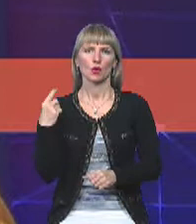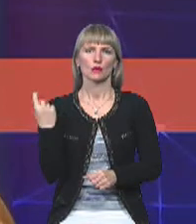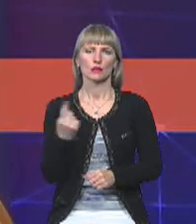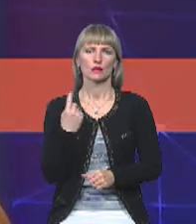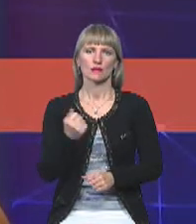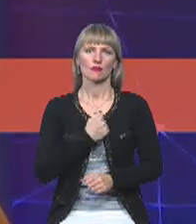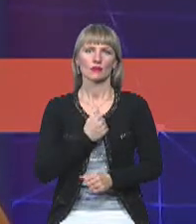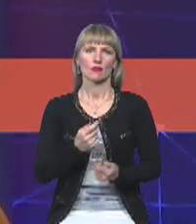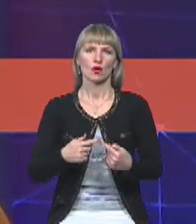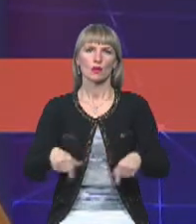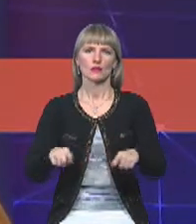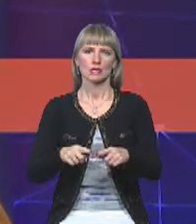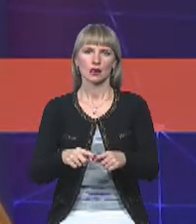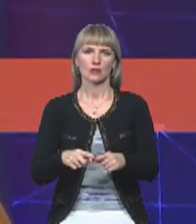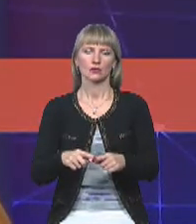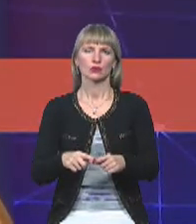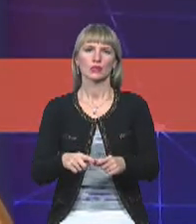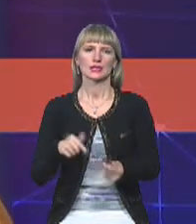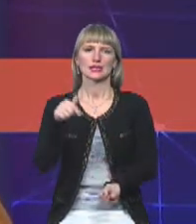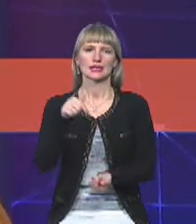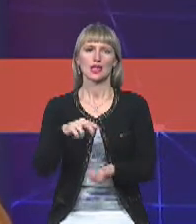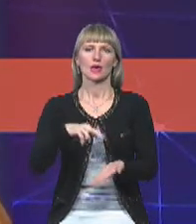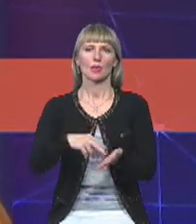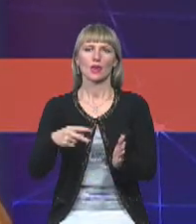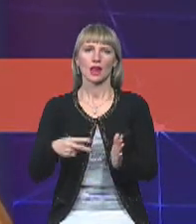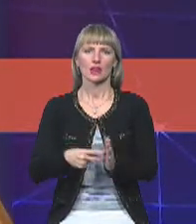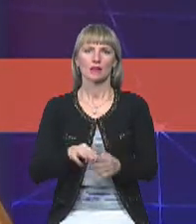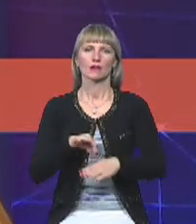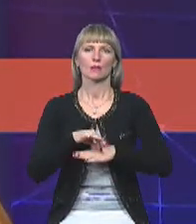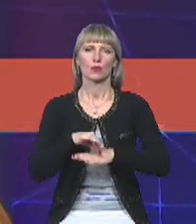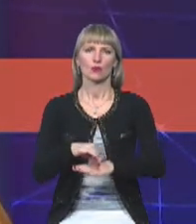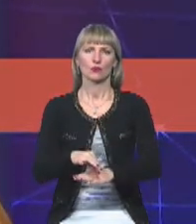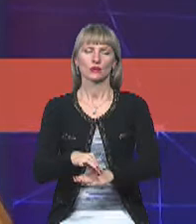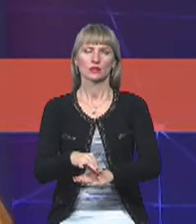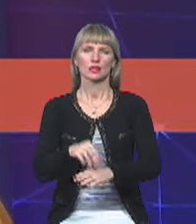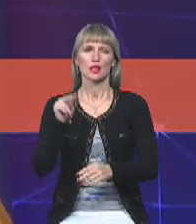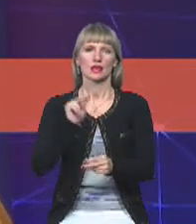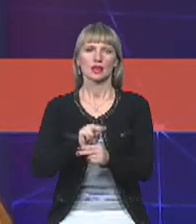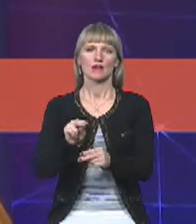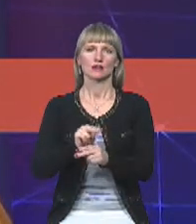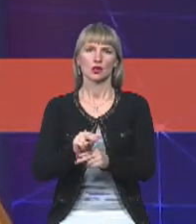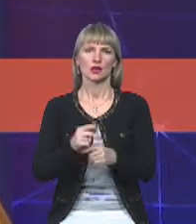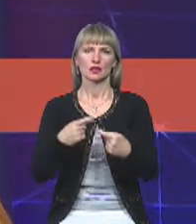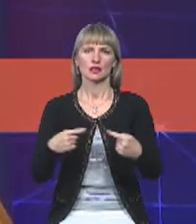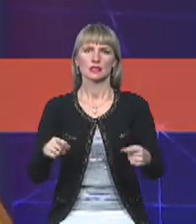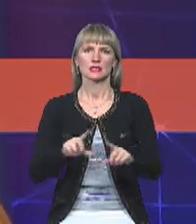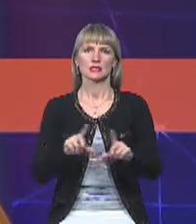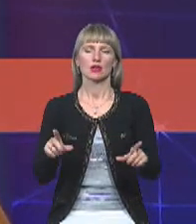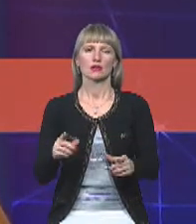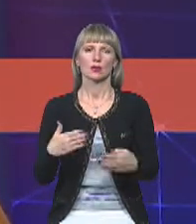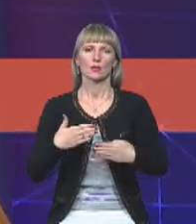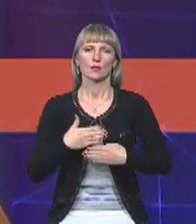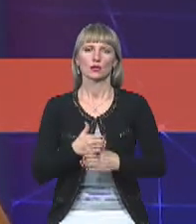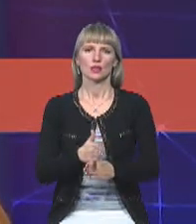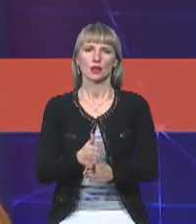обласного військового комісаріату, згідно планів, проводить навчальні заходи. Заходи